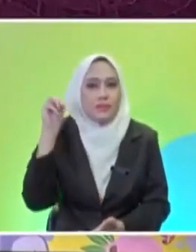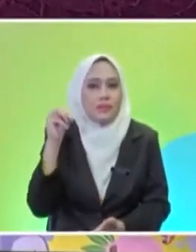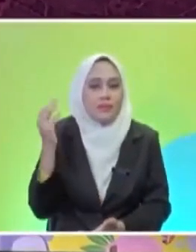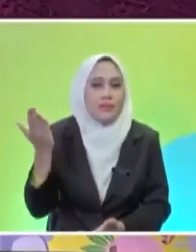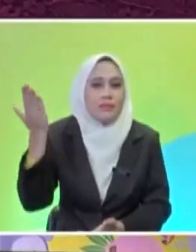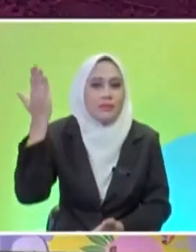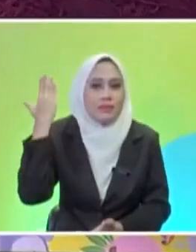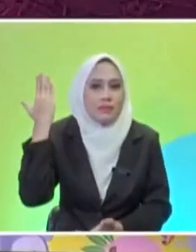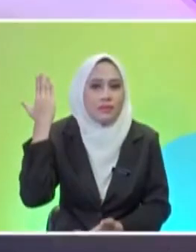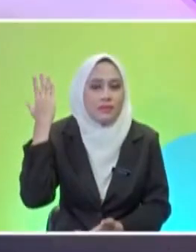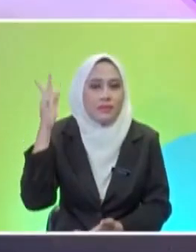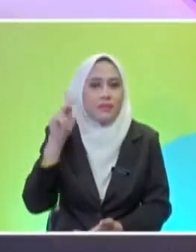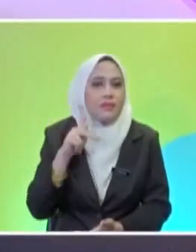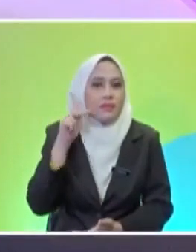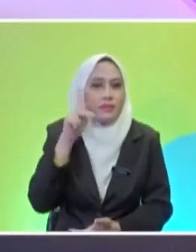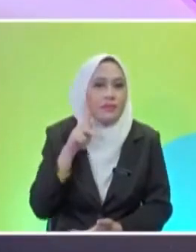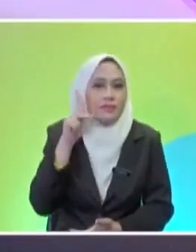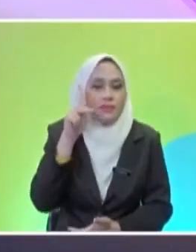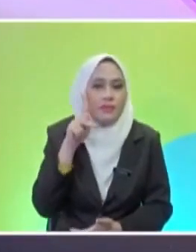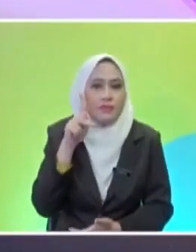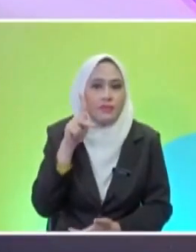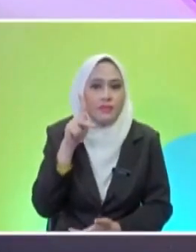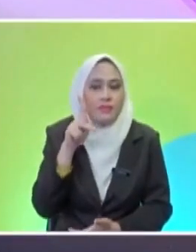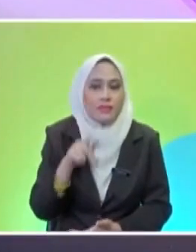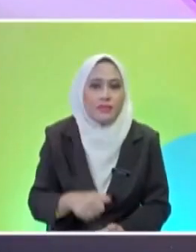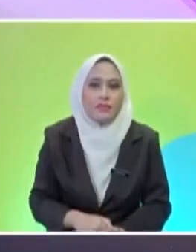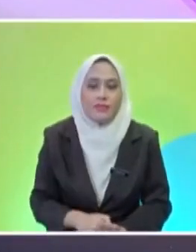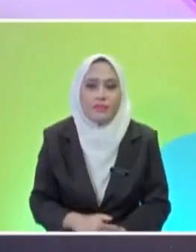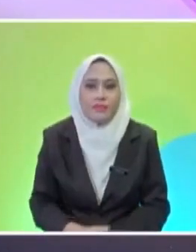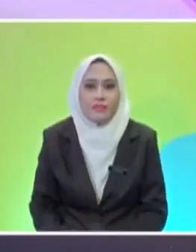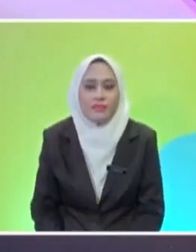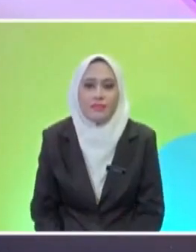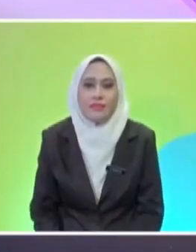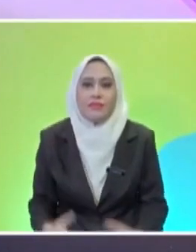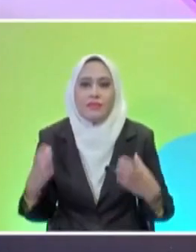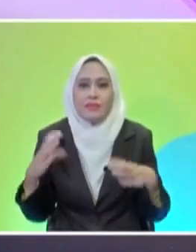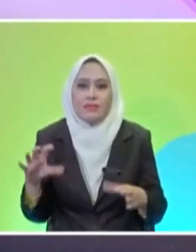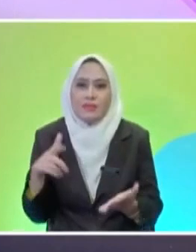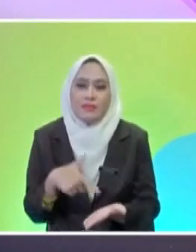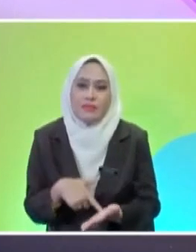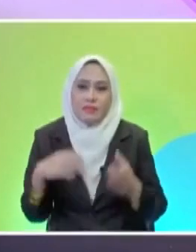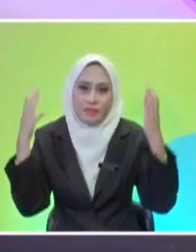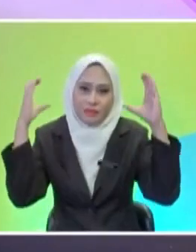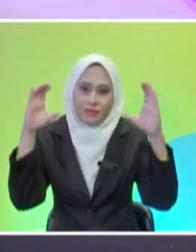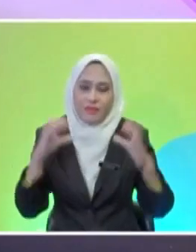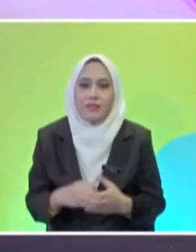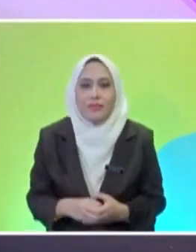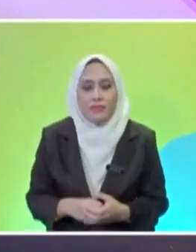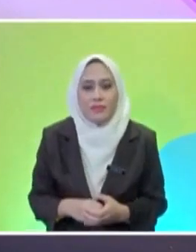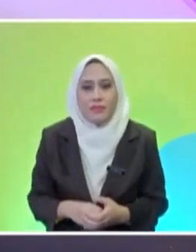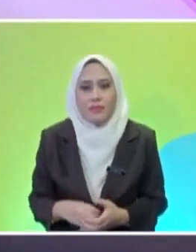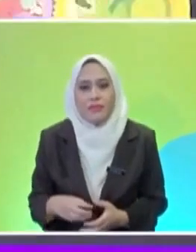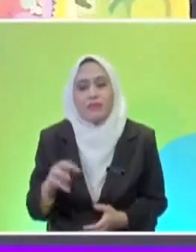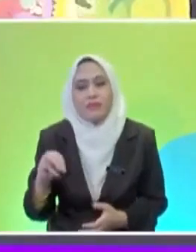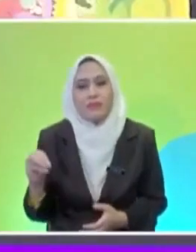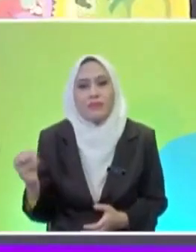hari Khamis. Okey. Boleh kita cuba lagi tak, cikgu? Boleh, boleh murid semua. Okey, murid-murid jom